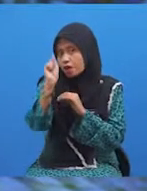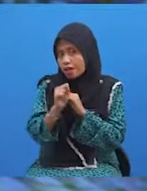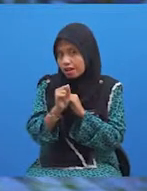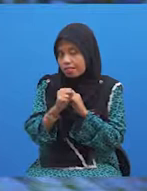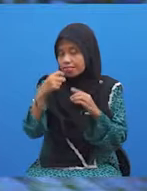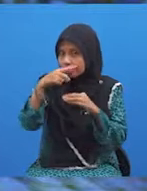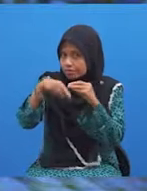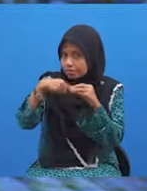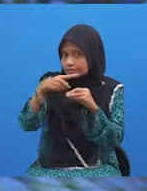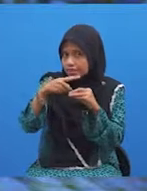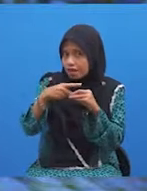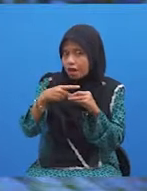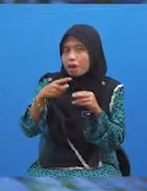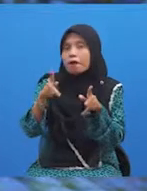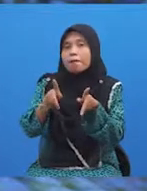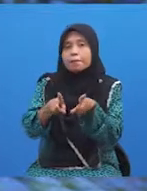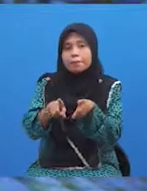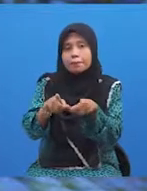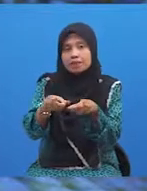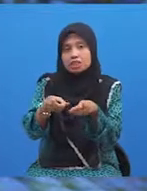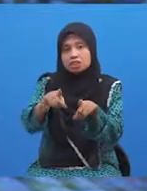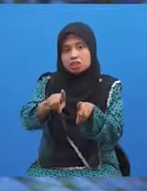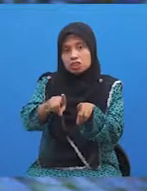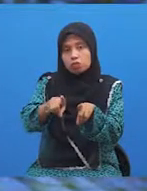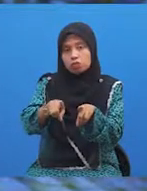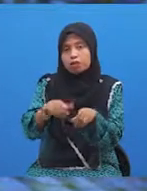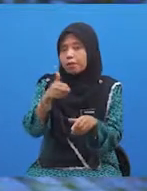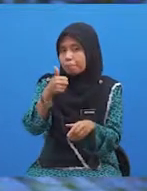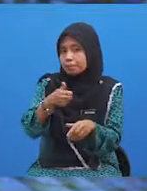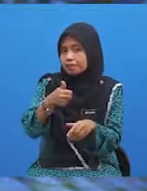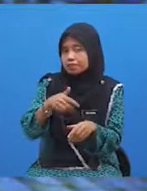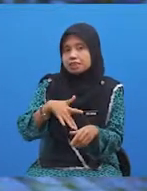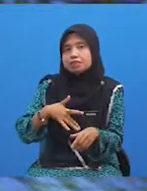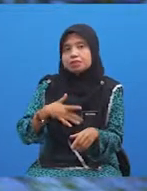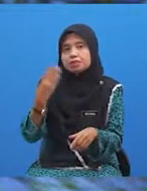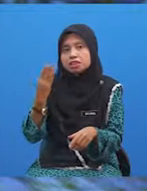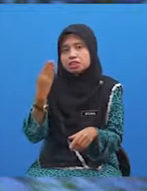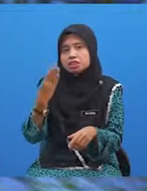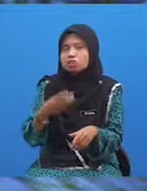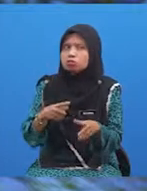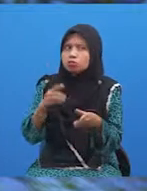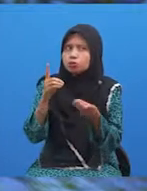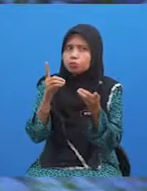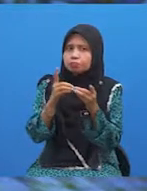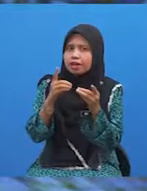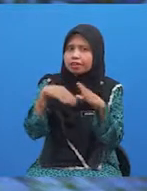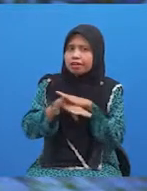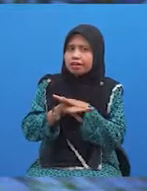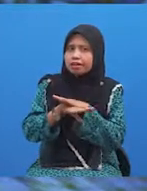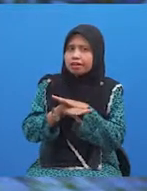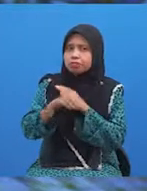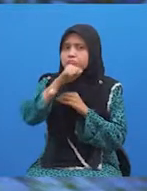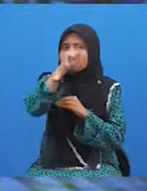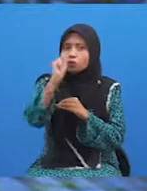soalan tentang peristiwa menarik yang biasanya ditemukan